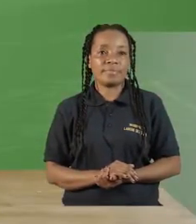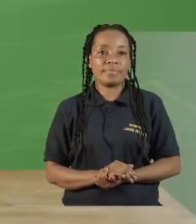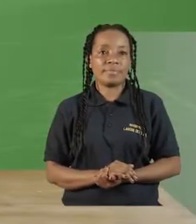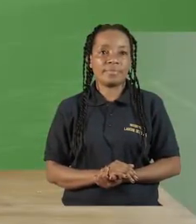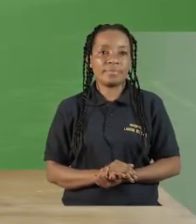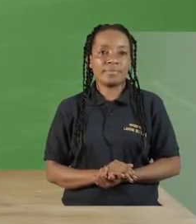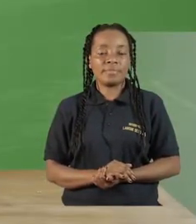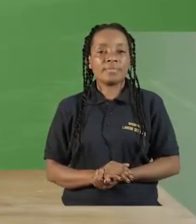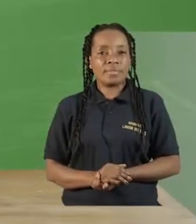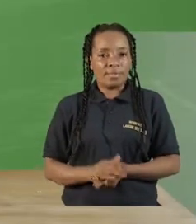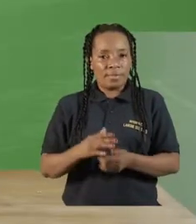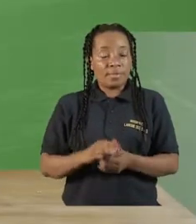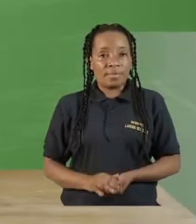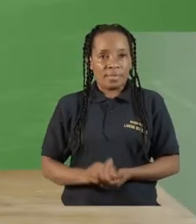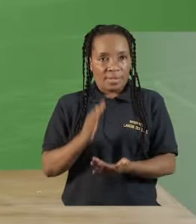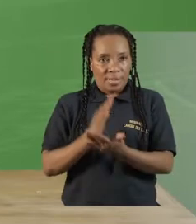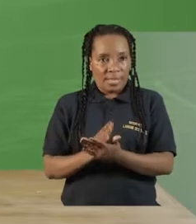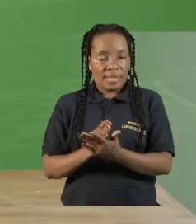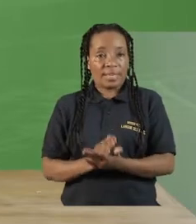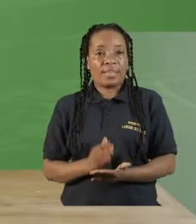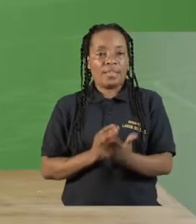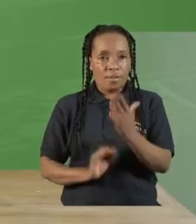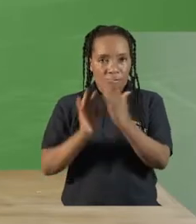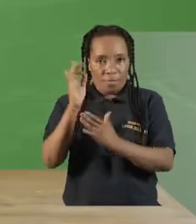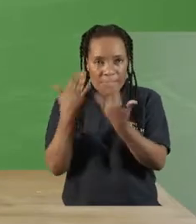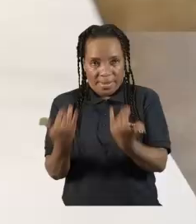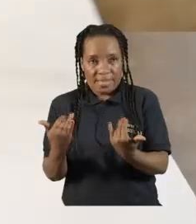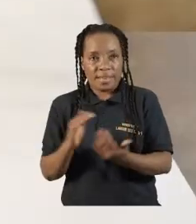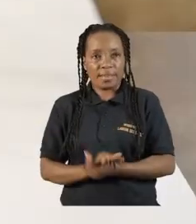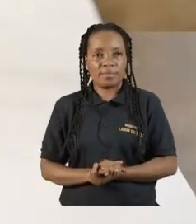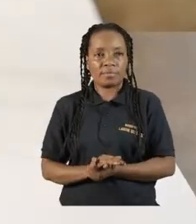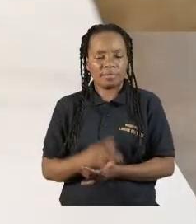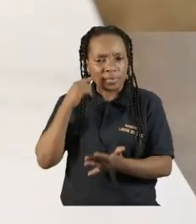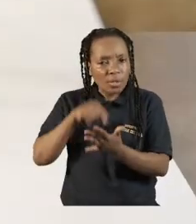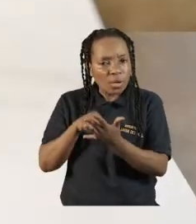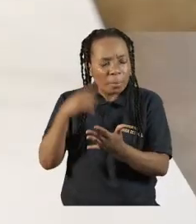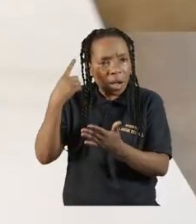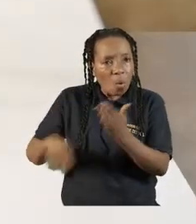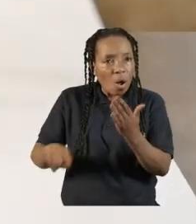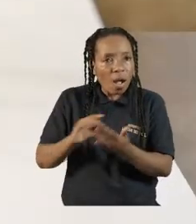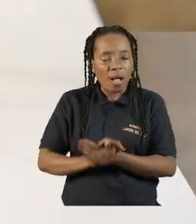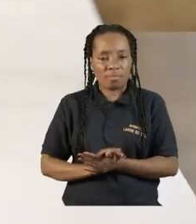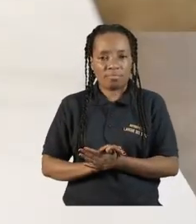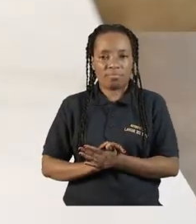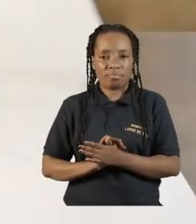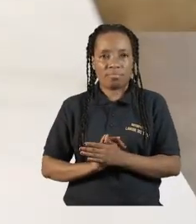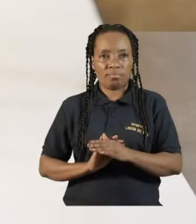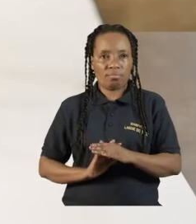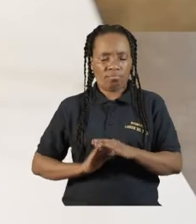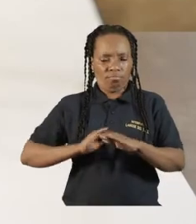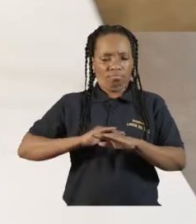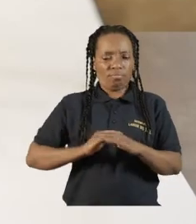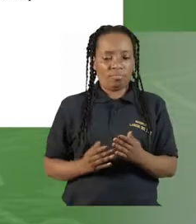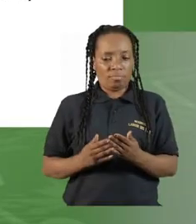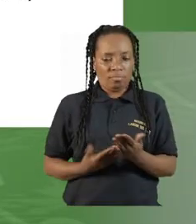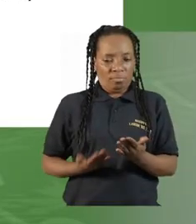Une fois qu'on a retiré le métal cuivre de la flamme, nous constatons qu'il s'est recouvert d'une pellicule